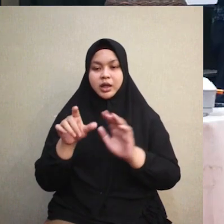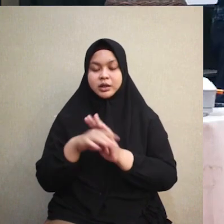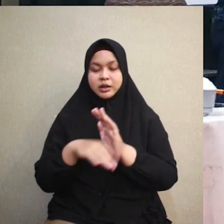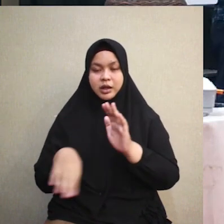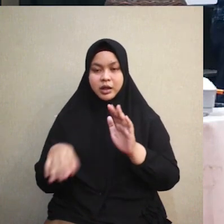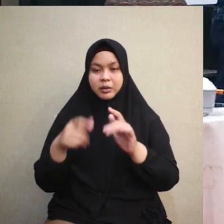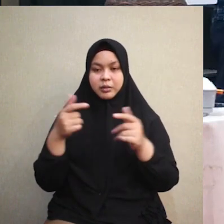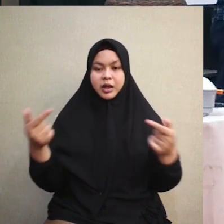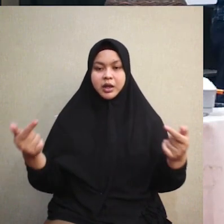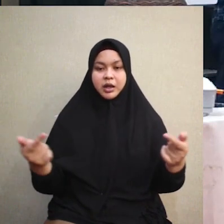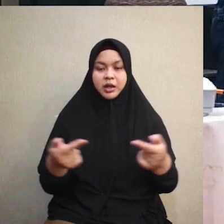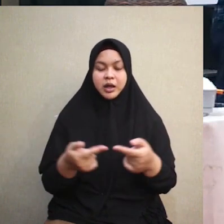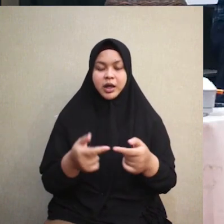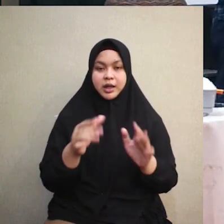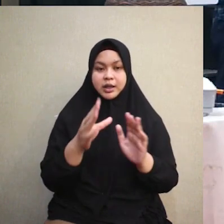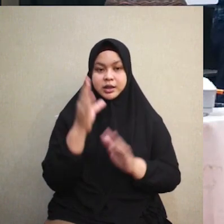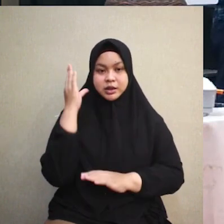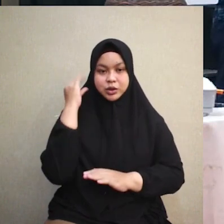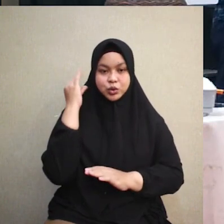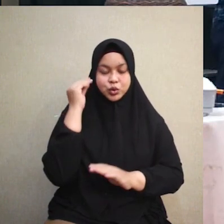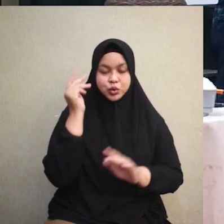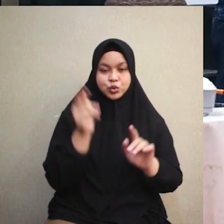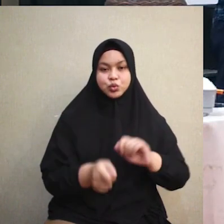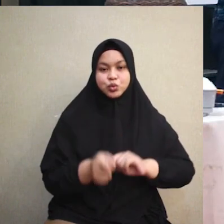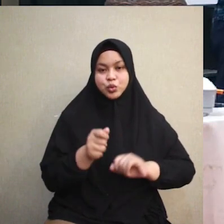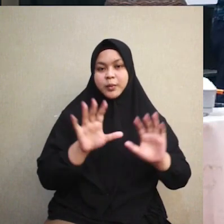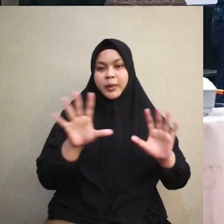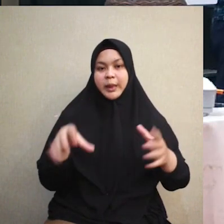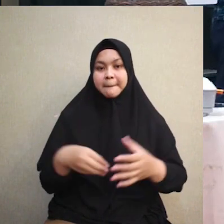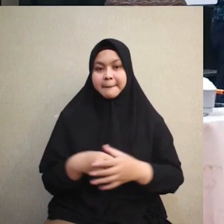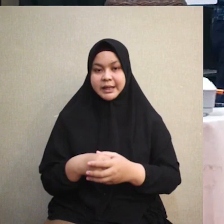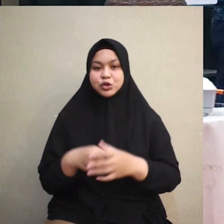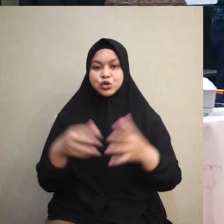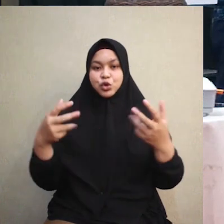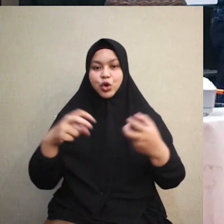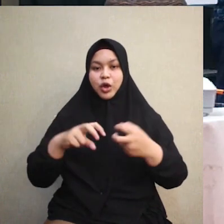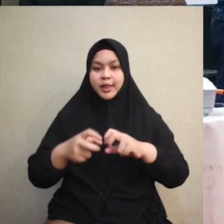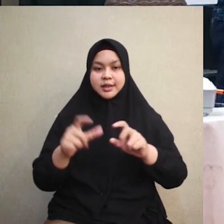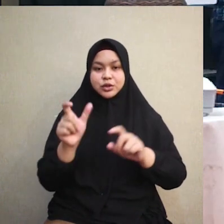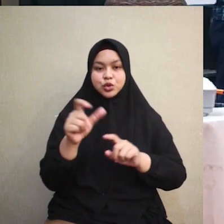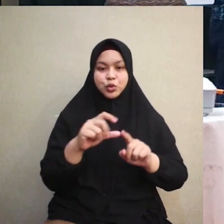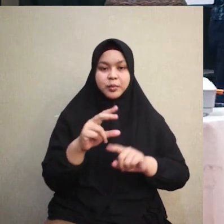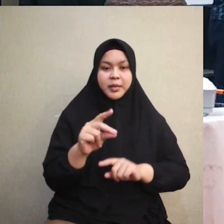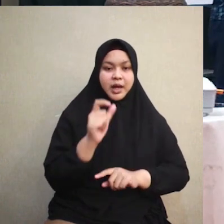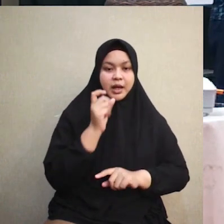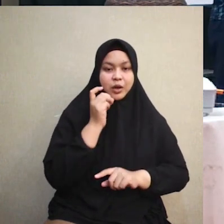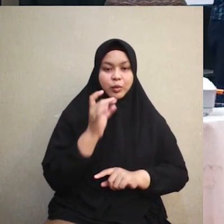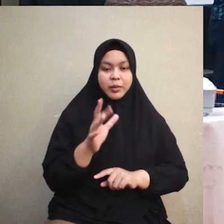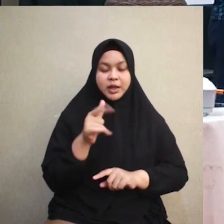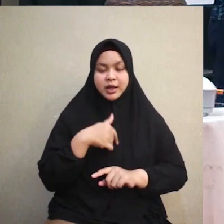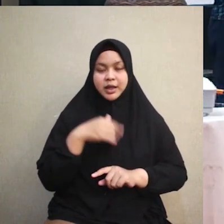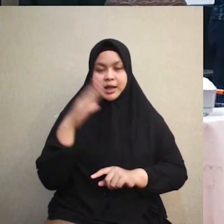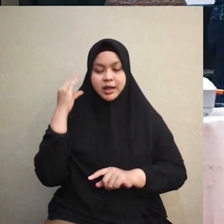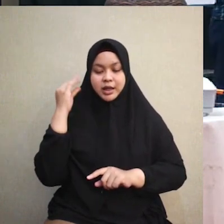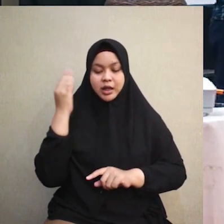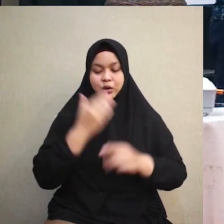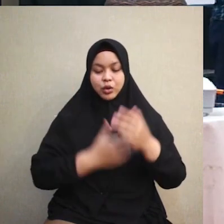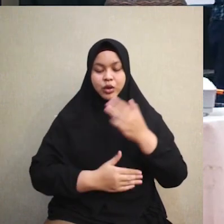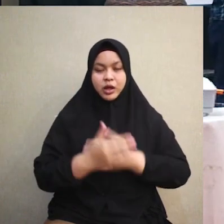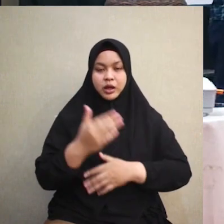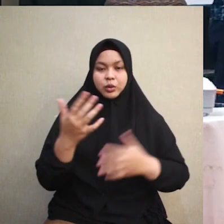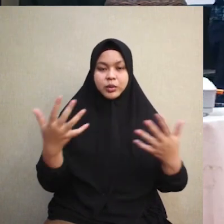hukum termasuk ada konteks rekomendasi dari upr yang juga terkait dengan isu difabel cukup